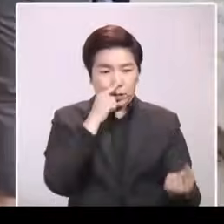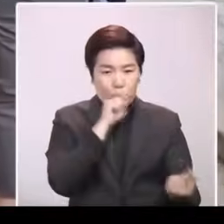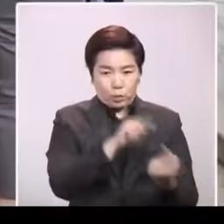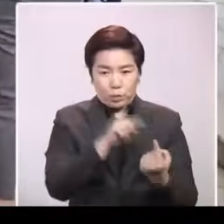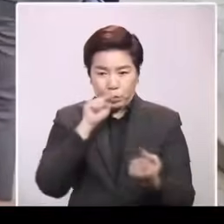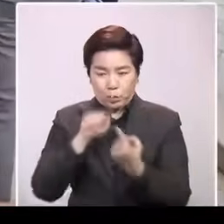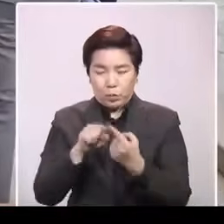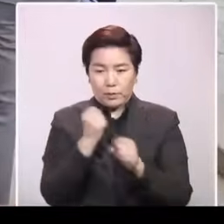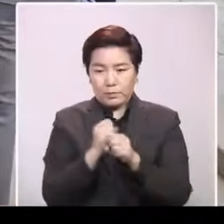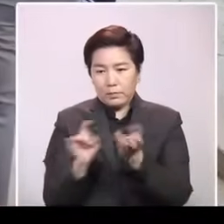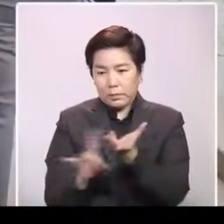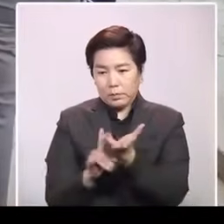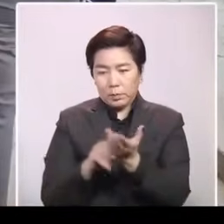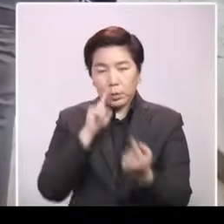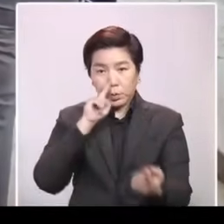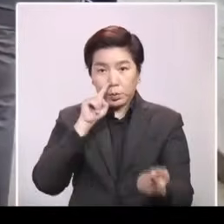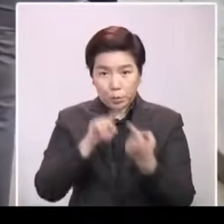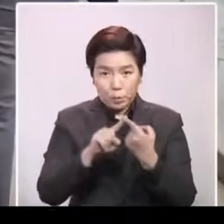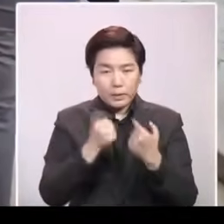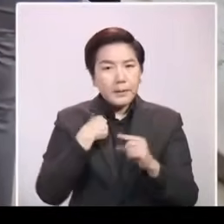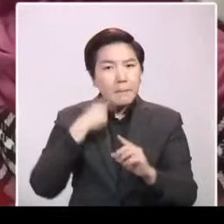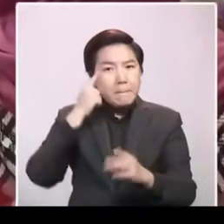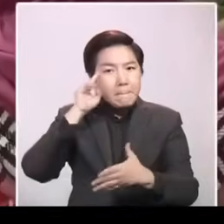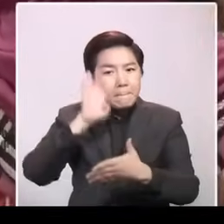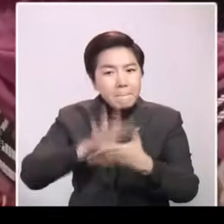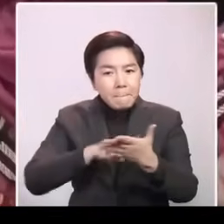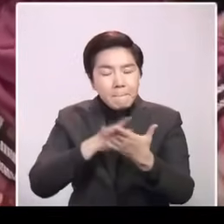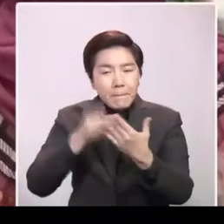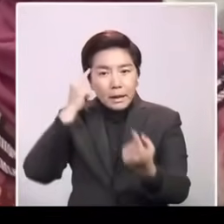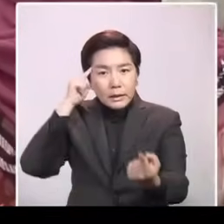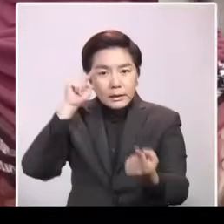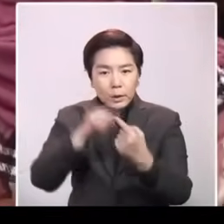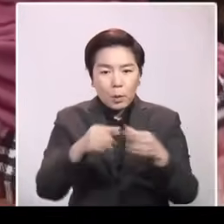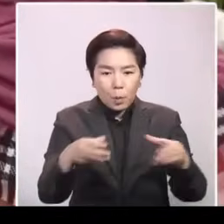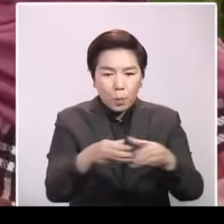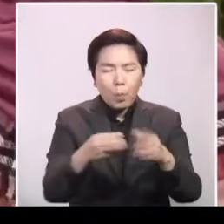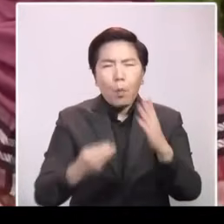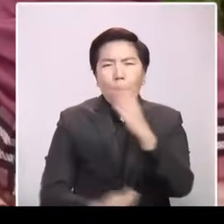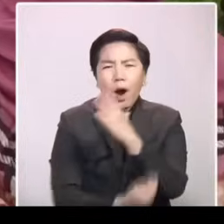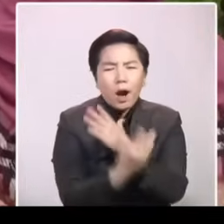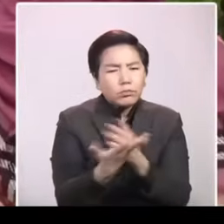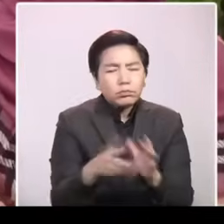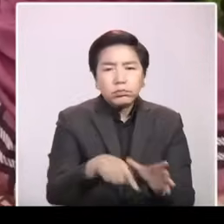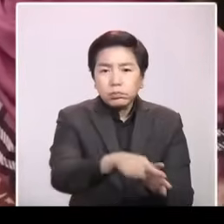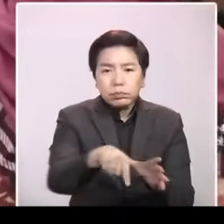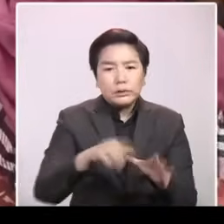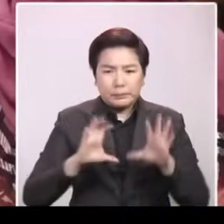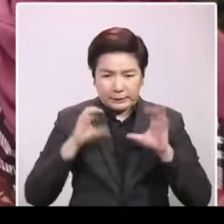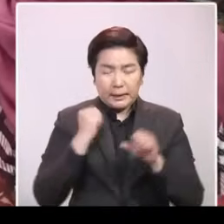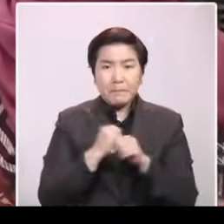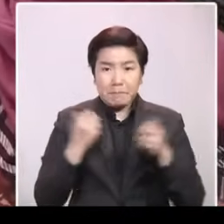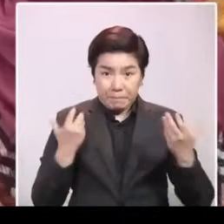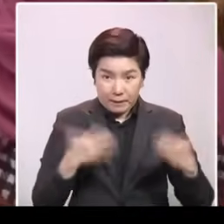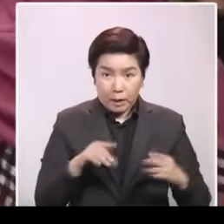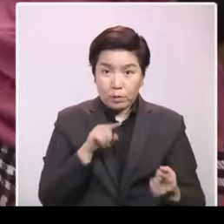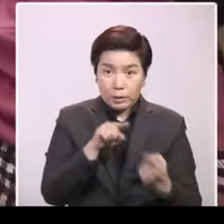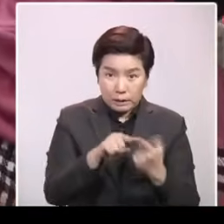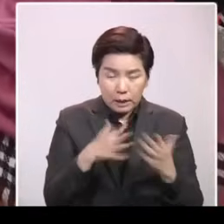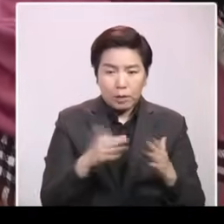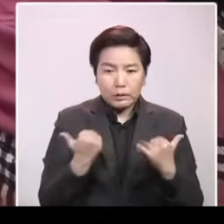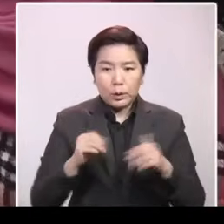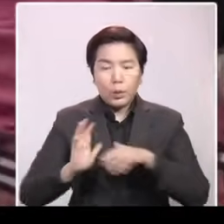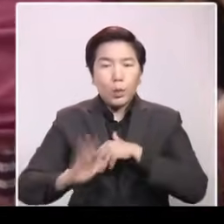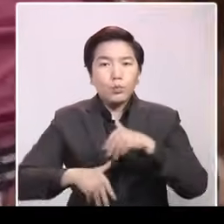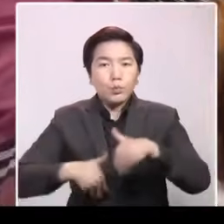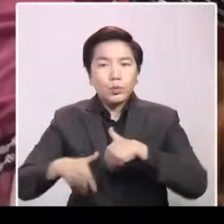งบประมาณอย่างมีประสิทธิภาพครับโดยมุ่งเป้ากระตุ้นไปยังกลุ่มเปราะบางซึ่งรัฐบาลเนี่ยดำเนินการไปแล้วขณะที่ประชา